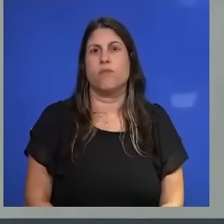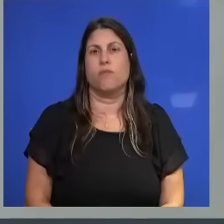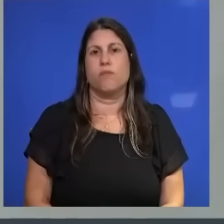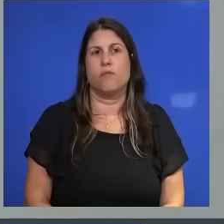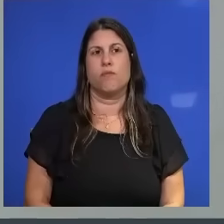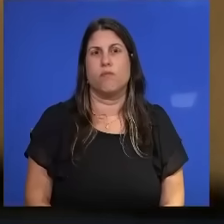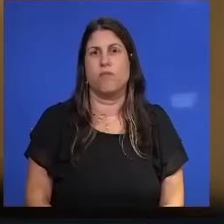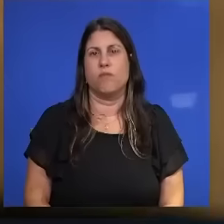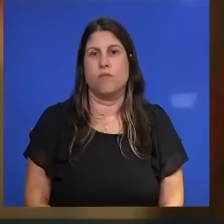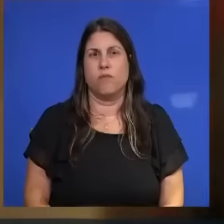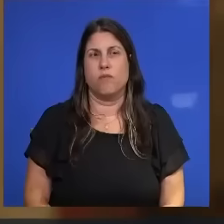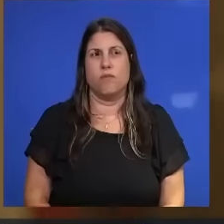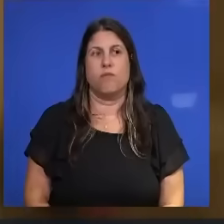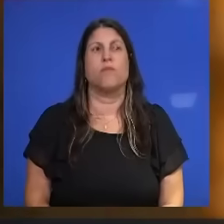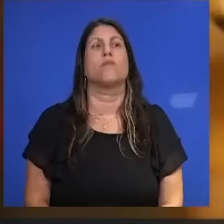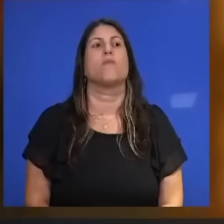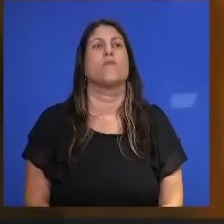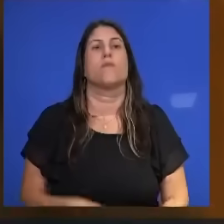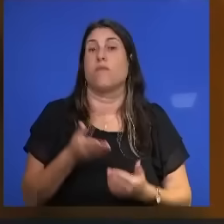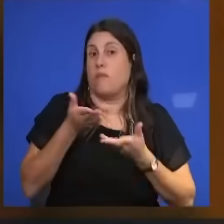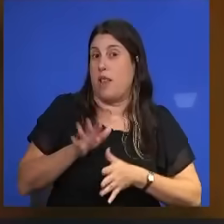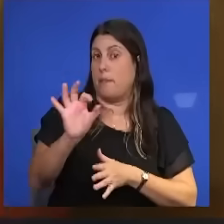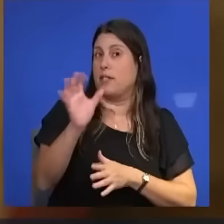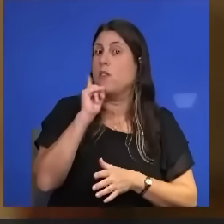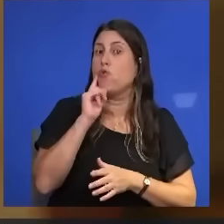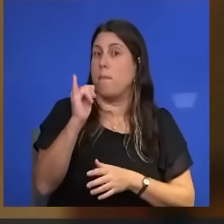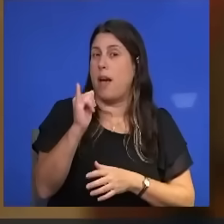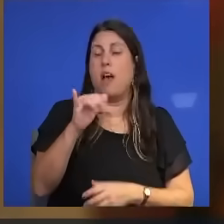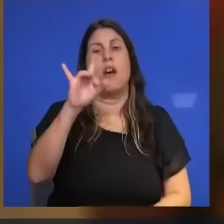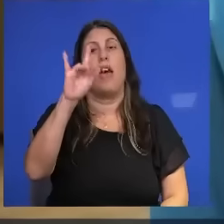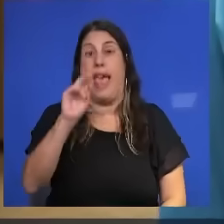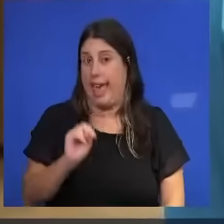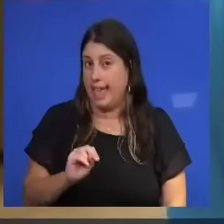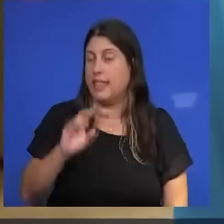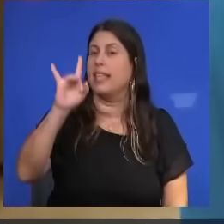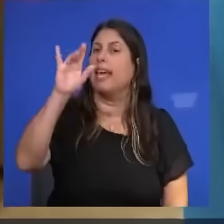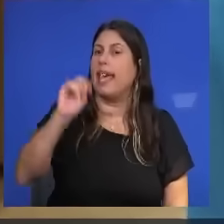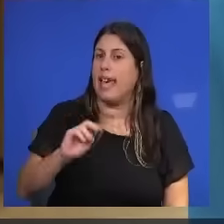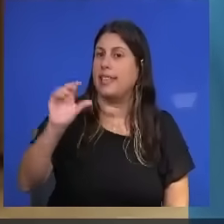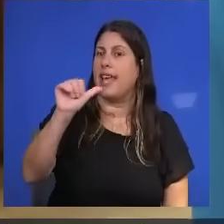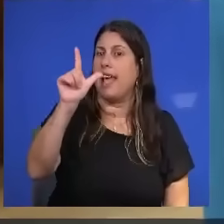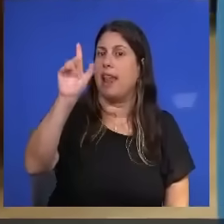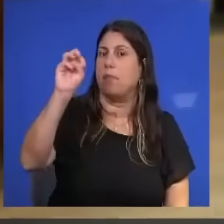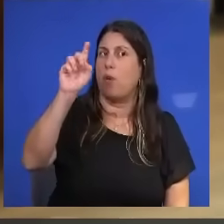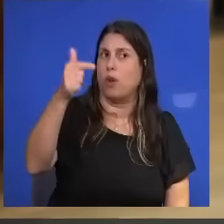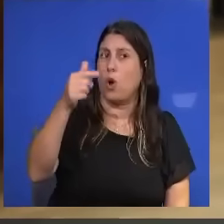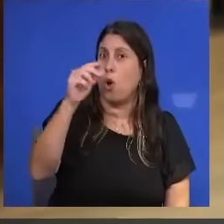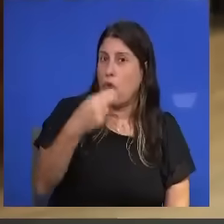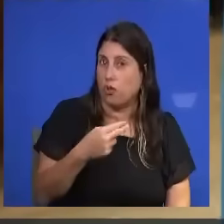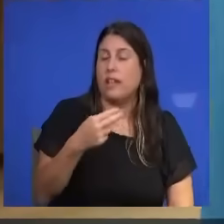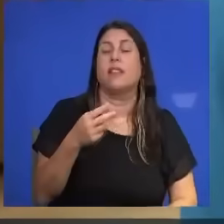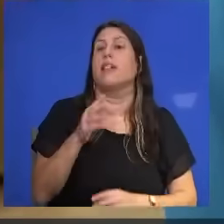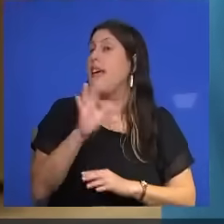רגע, ולביתך איך קוראים? חן. חן. אלמוג גולדשטיין. אין לנו מידע על כלום. אנחנו באנו כדי לדבר